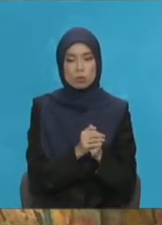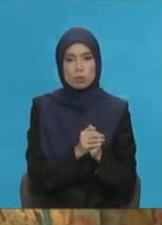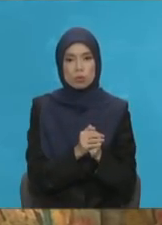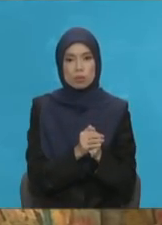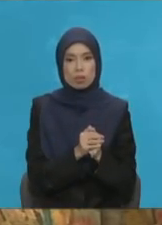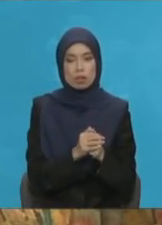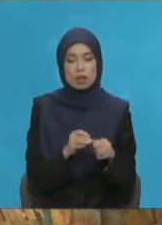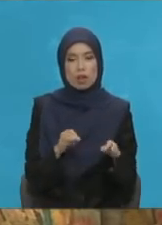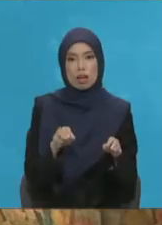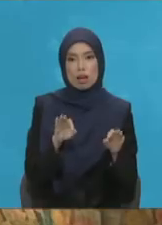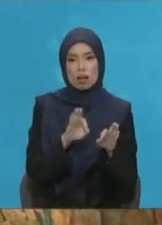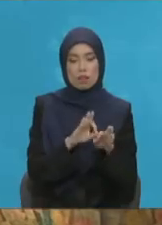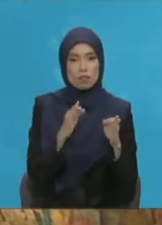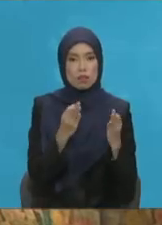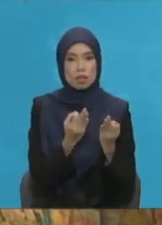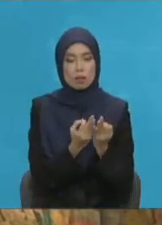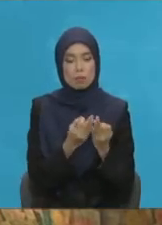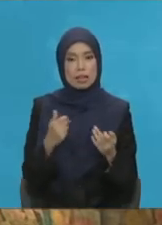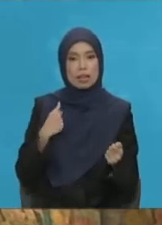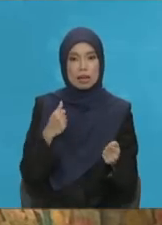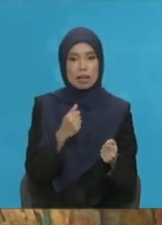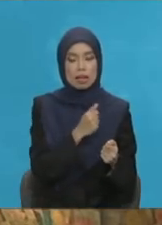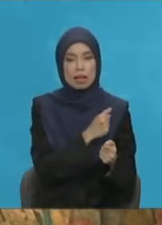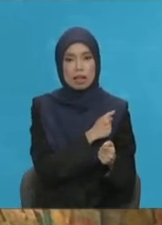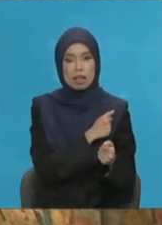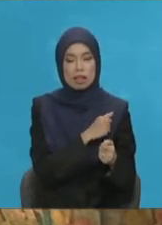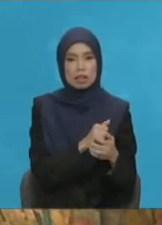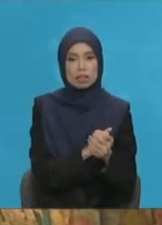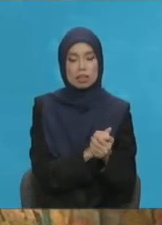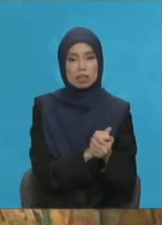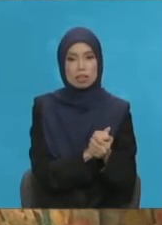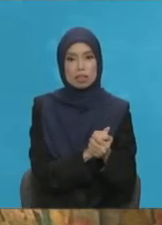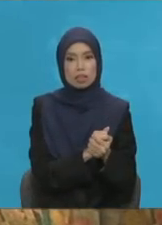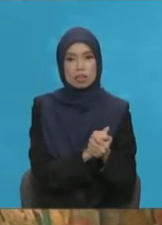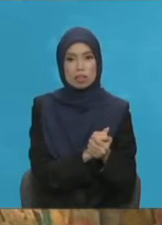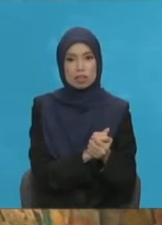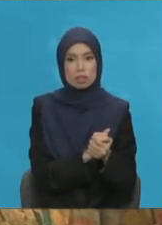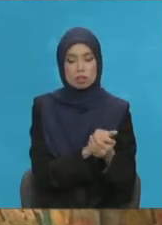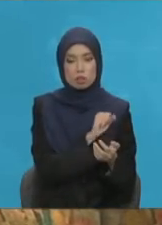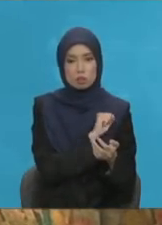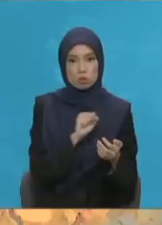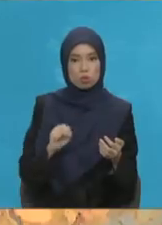dibutuhkan negara Brunei Darussalam dan ke bawah dunia yang maha Mulia petugas